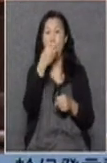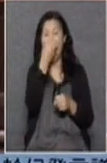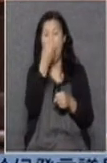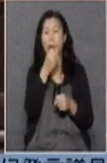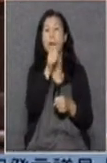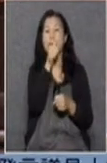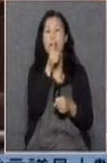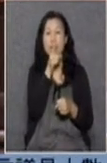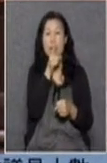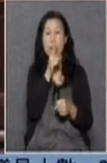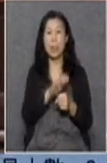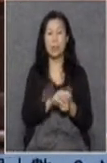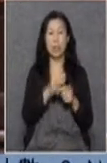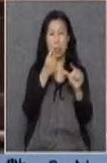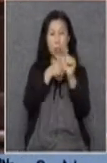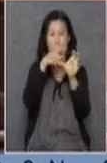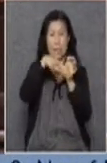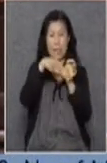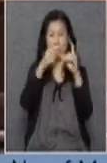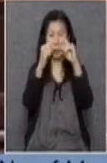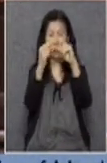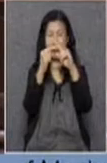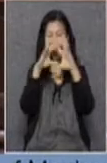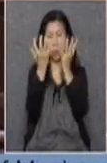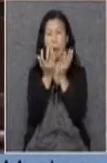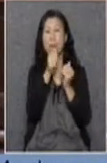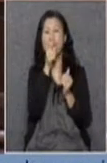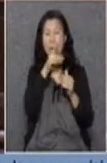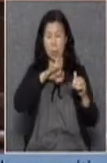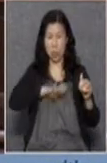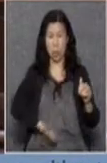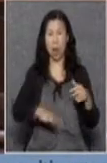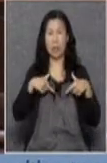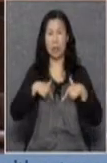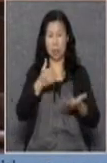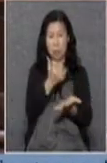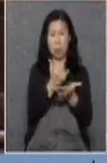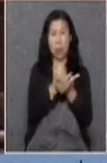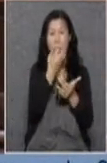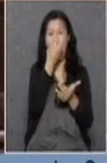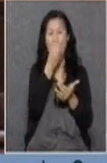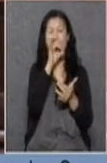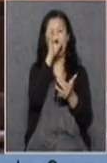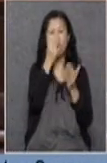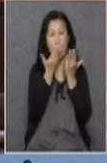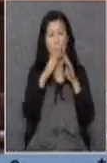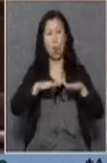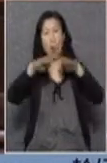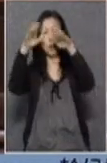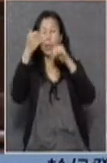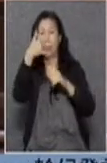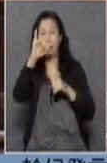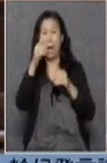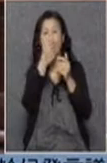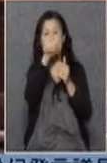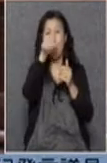長中產的家長尤其是是可以安心給他的仔女在香港一直由幼稚園讀到大學呢，那你又省